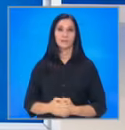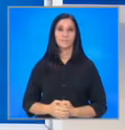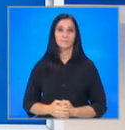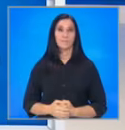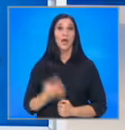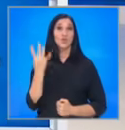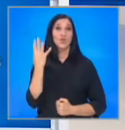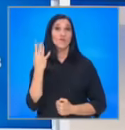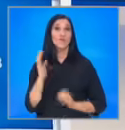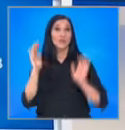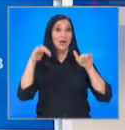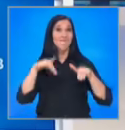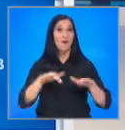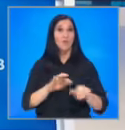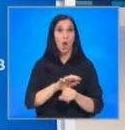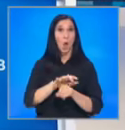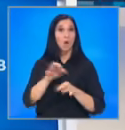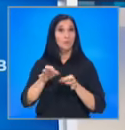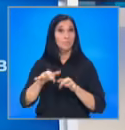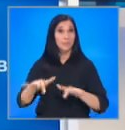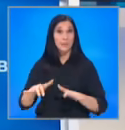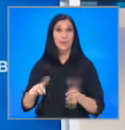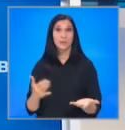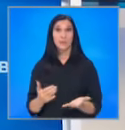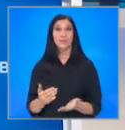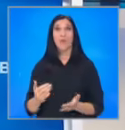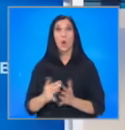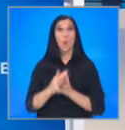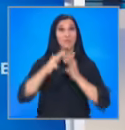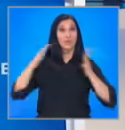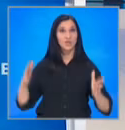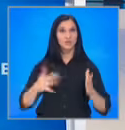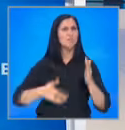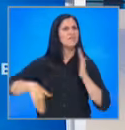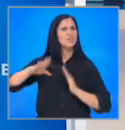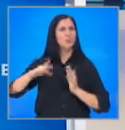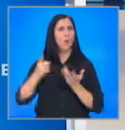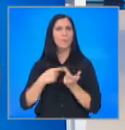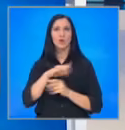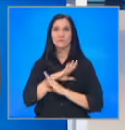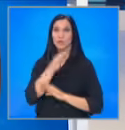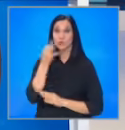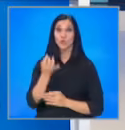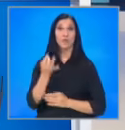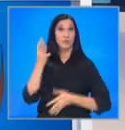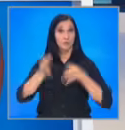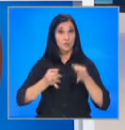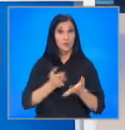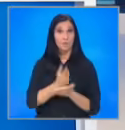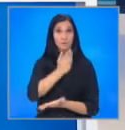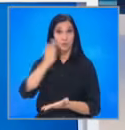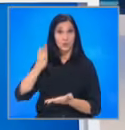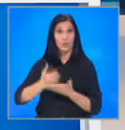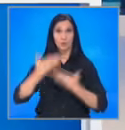Михайлов. Четвъртата вълна на COVID-пандемията набира скорост. С висок брой на смъртни случаи и новозаразени през